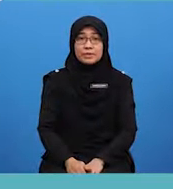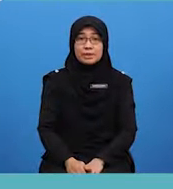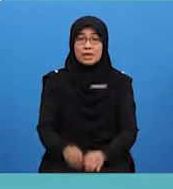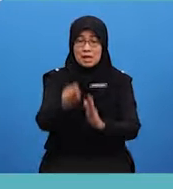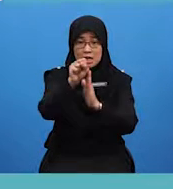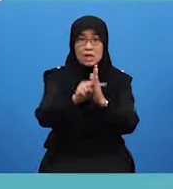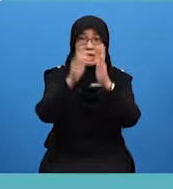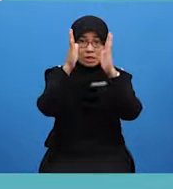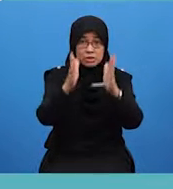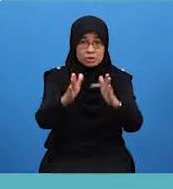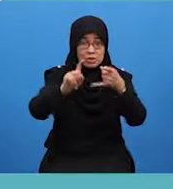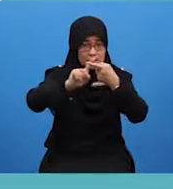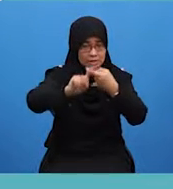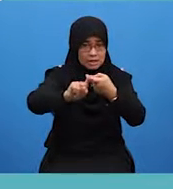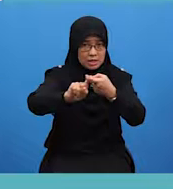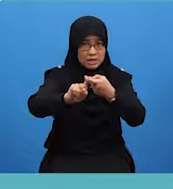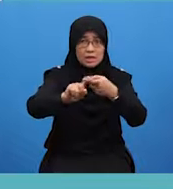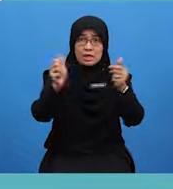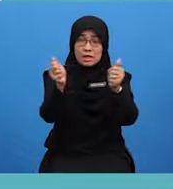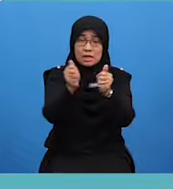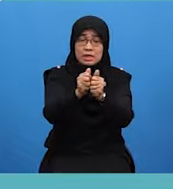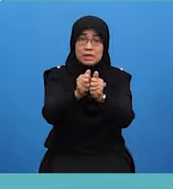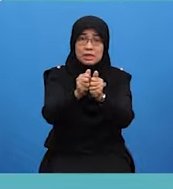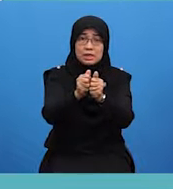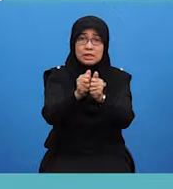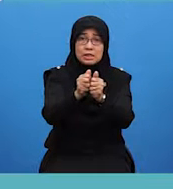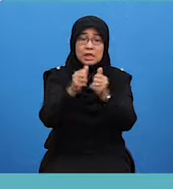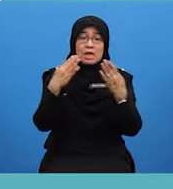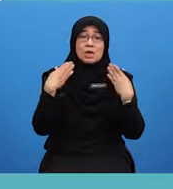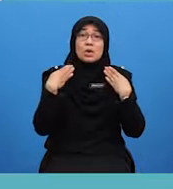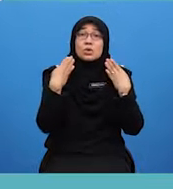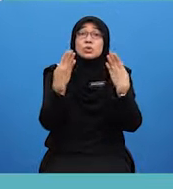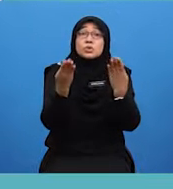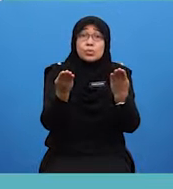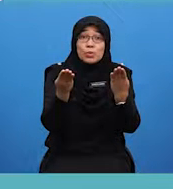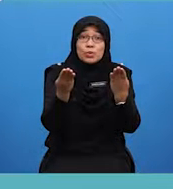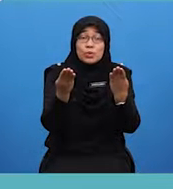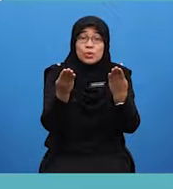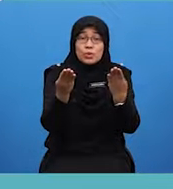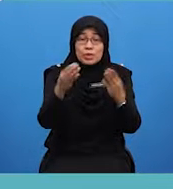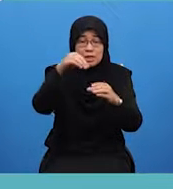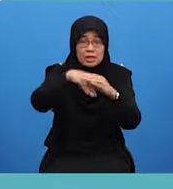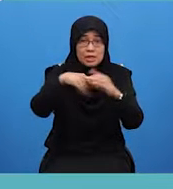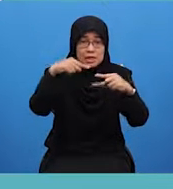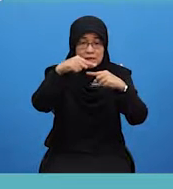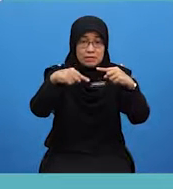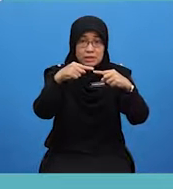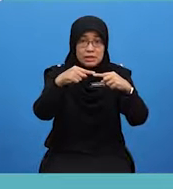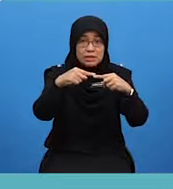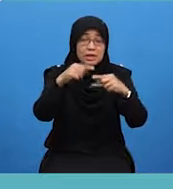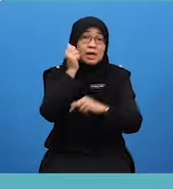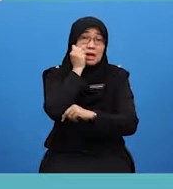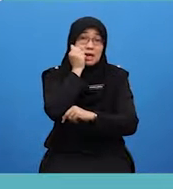Manakala seorang itu, iaitu huruf F, boleh dikaitkan dengan fasa subuh dalam kita haid, iaitu